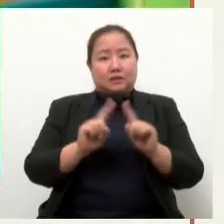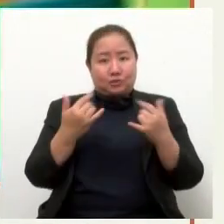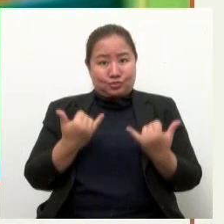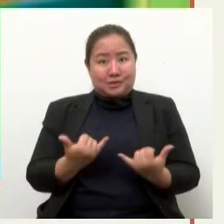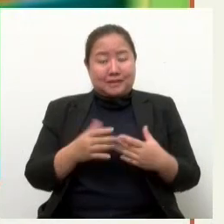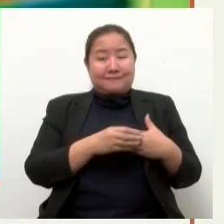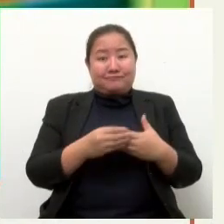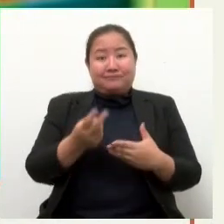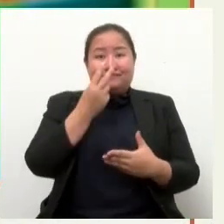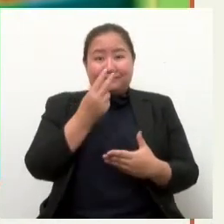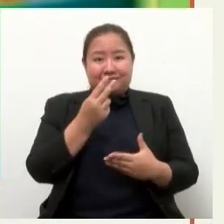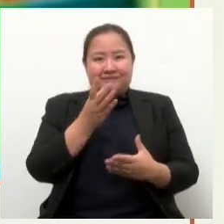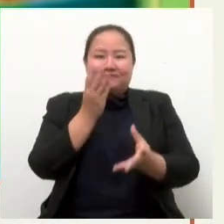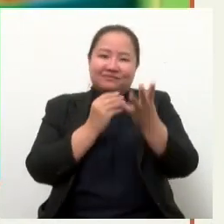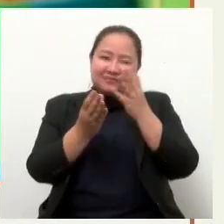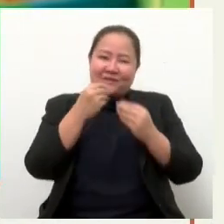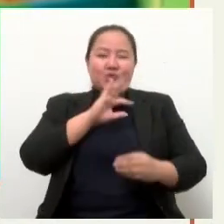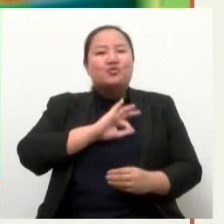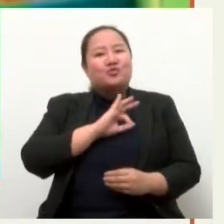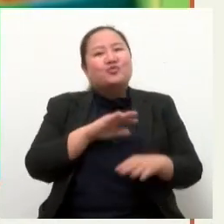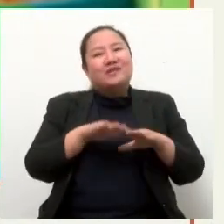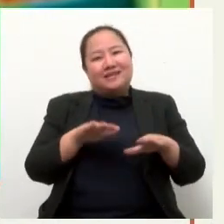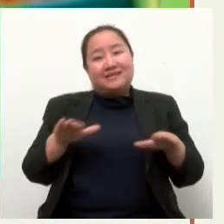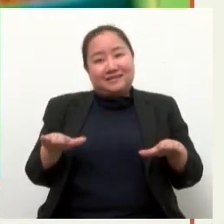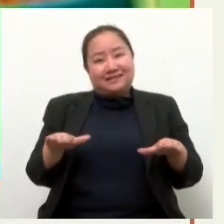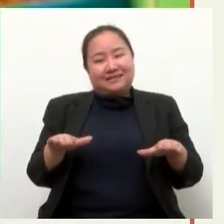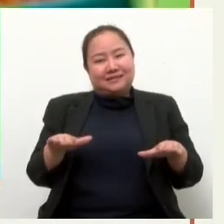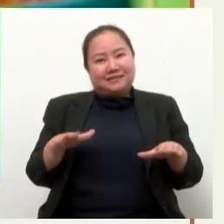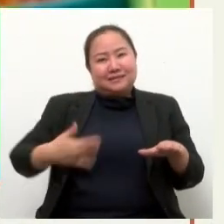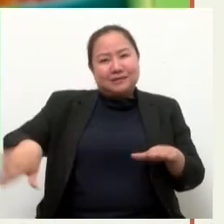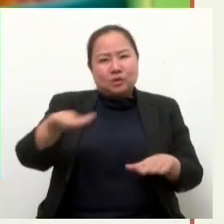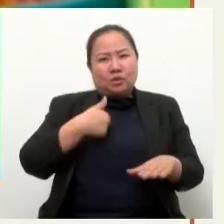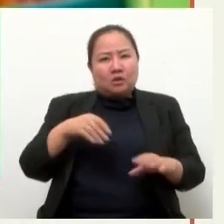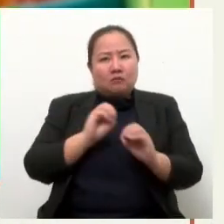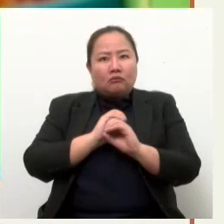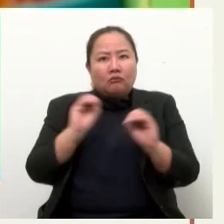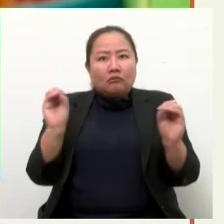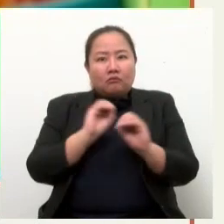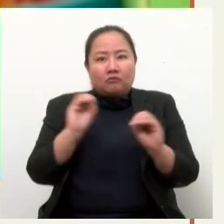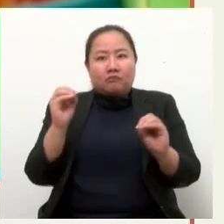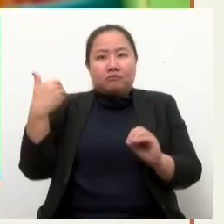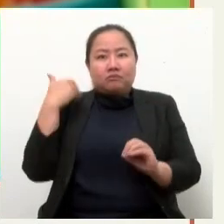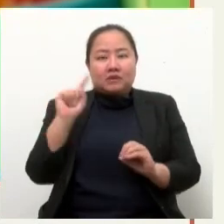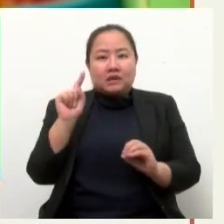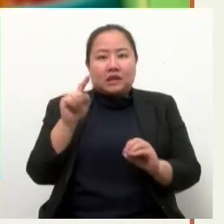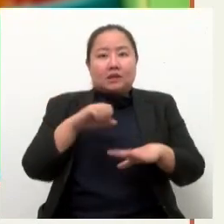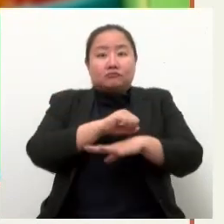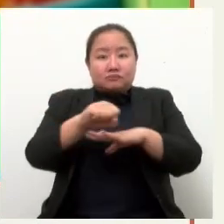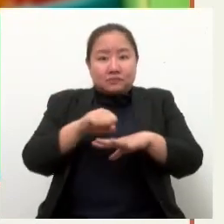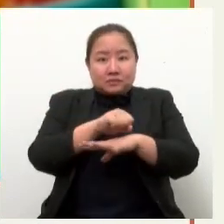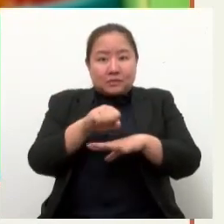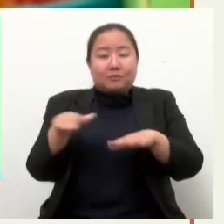จะพาให้พวกเรามารับรู้ถึงความรู้สึกของเด็กๆที่ยังไม่เคยรู้เลยว่าโรงเรียนเราเตรียมสนามเด็กเล่น